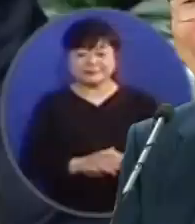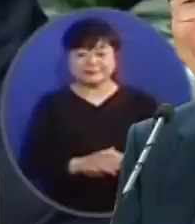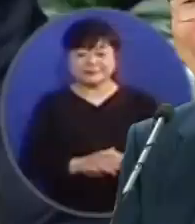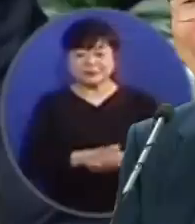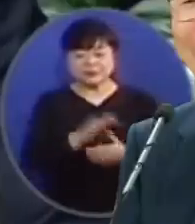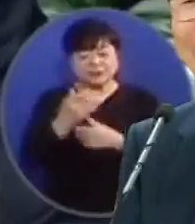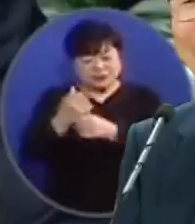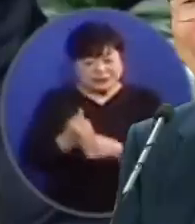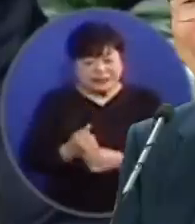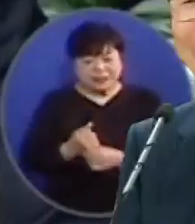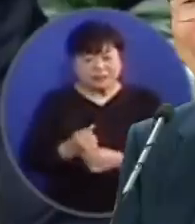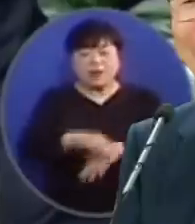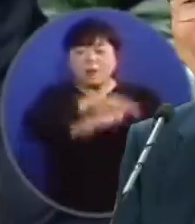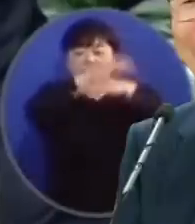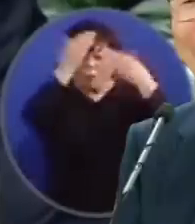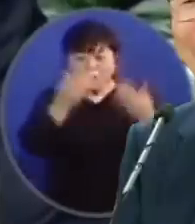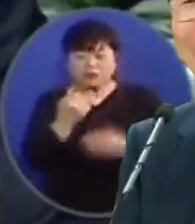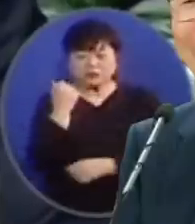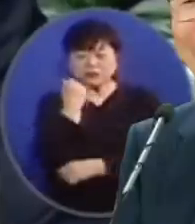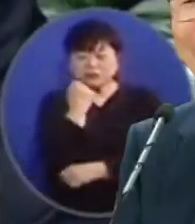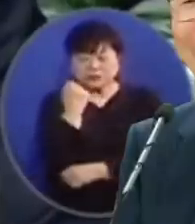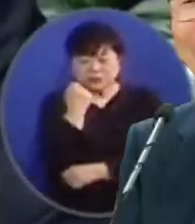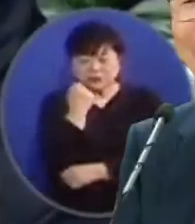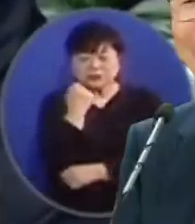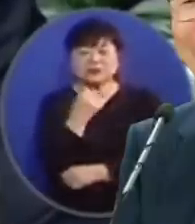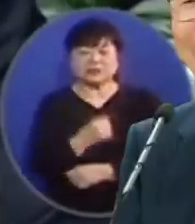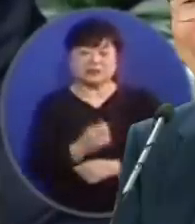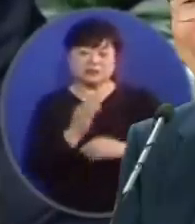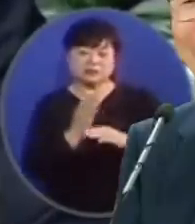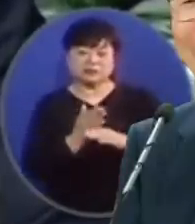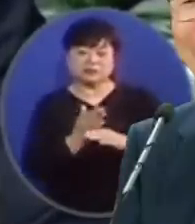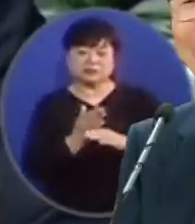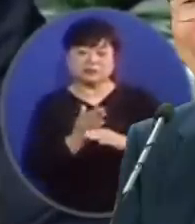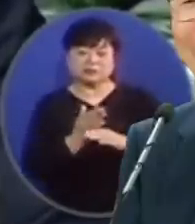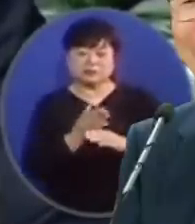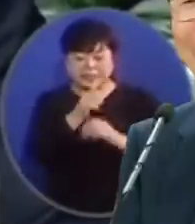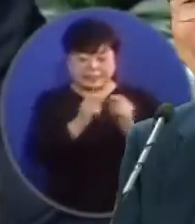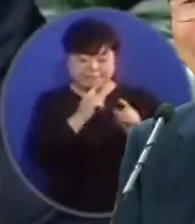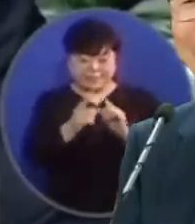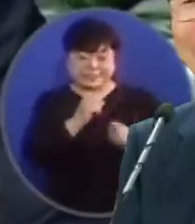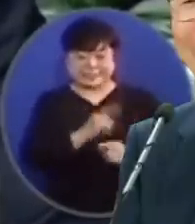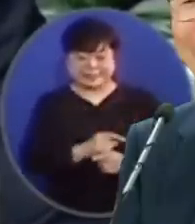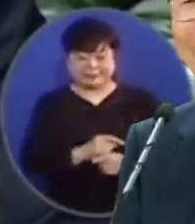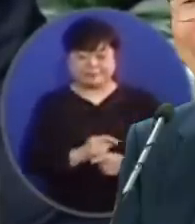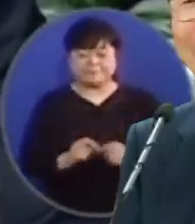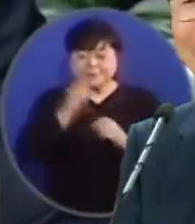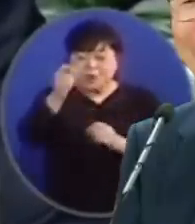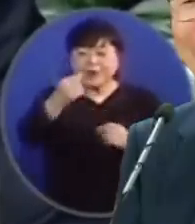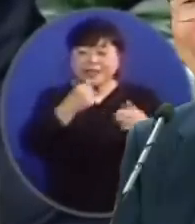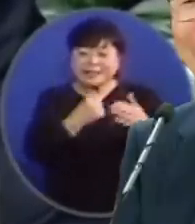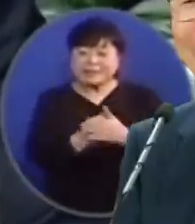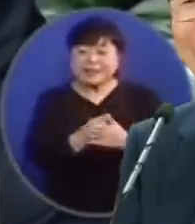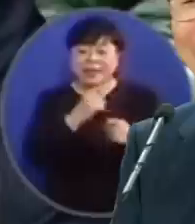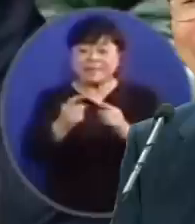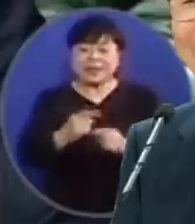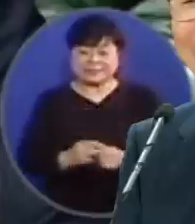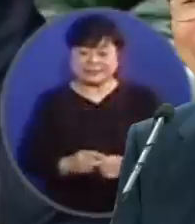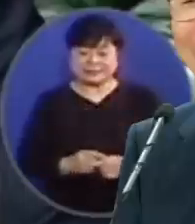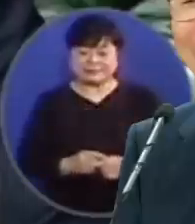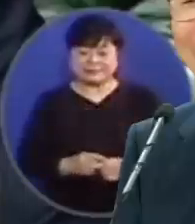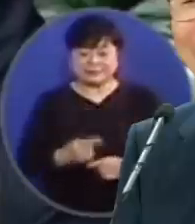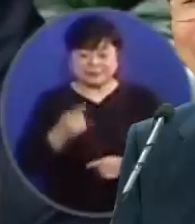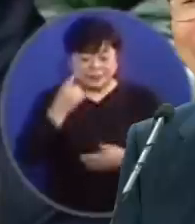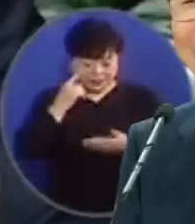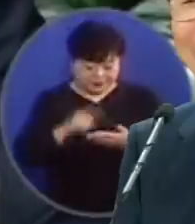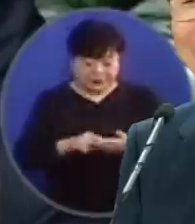우리가 의지하는 모든 것이 다 흔들거리고 사라집니다. 그러나 하나님 말씀은 영원하기 때문에 말씀에 찾아가야 되는 것입니다.